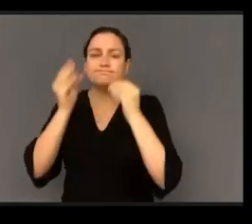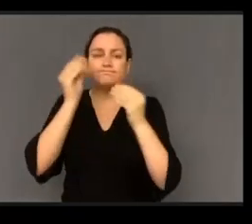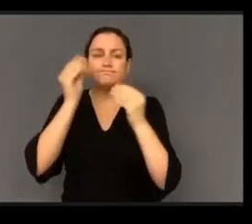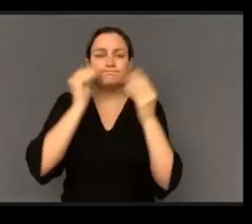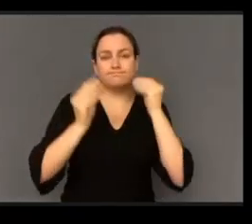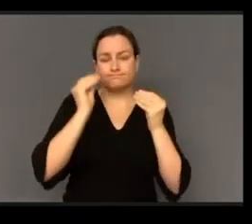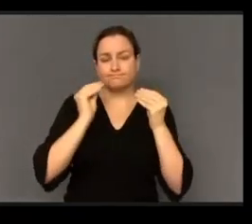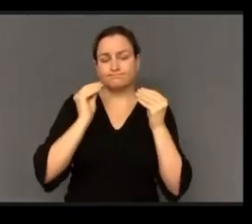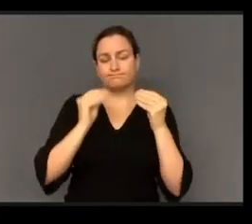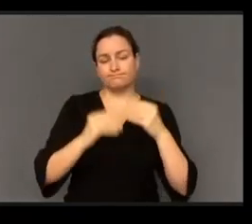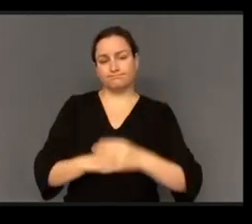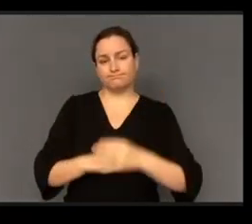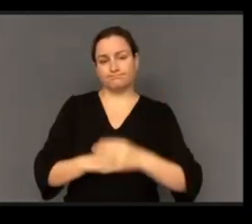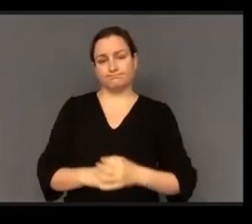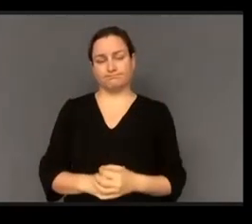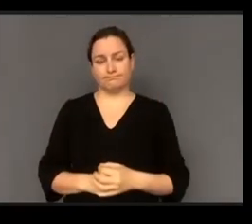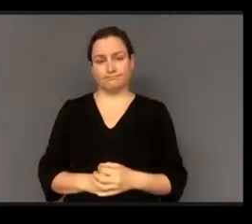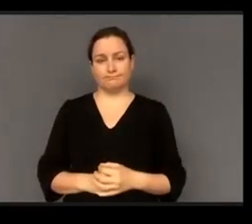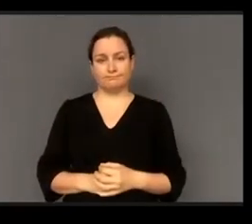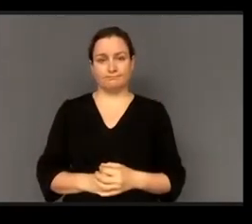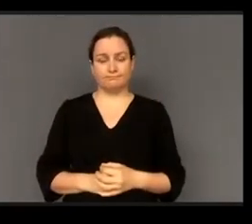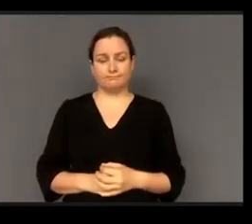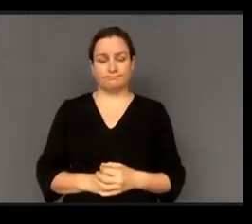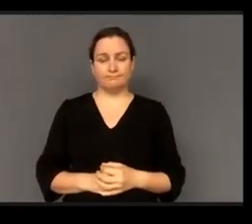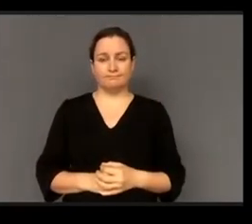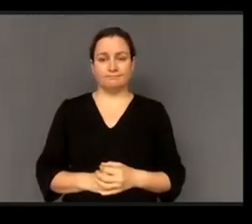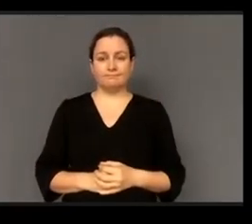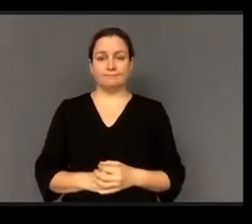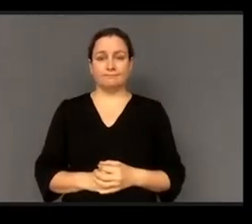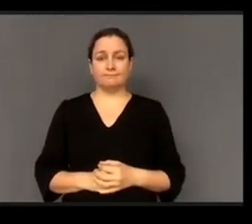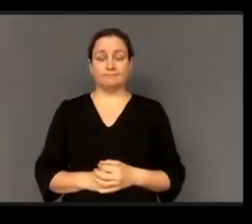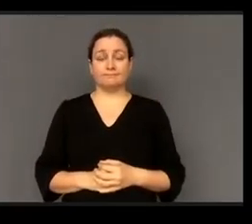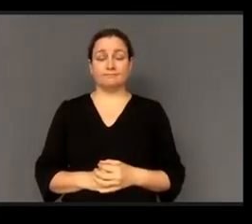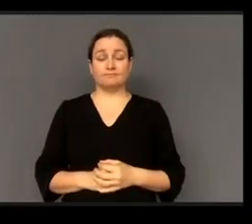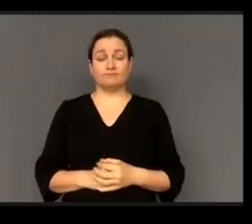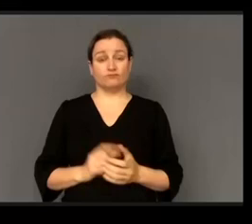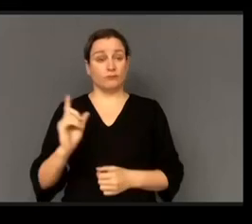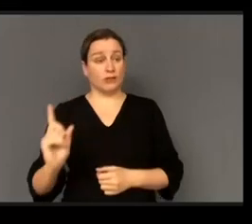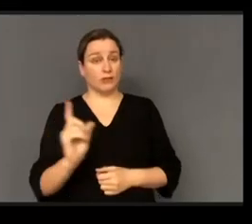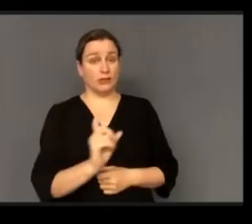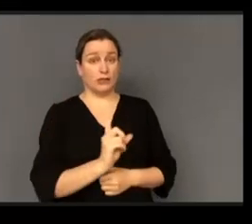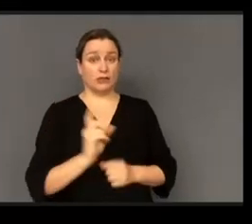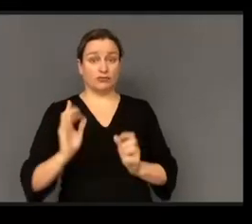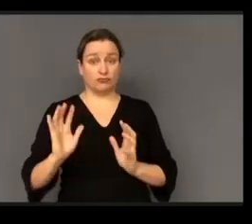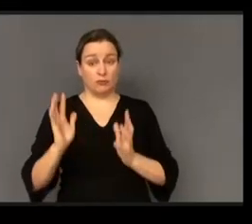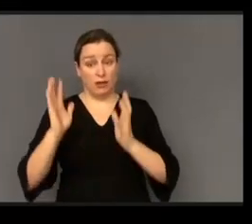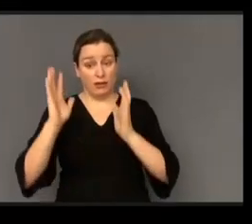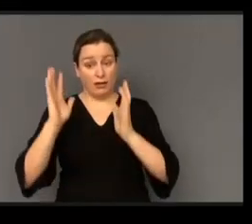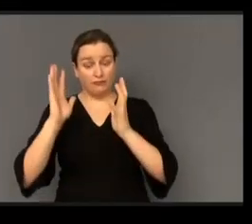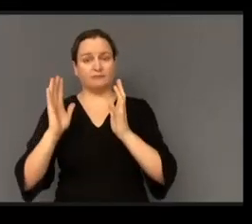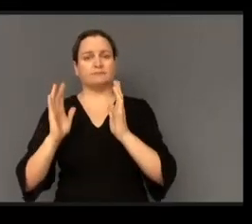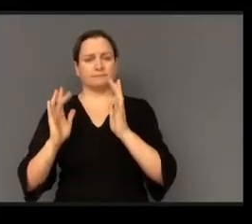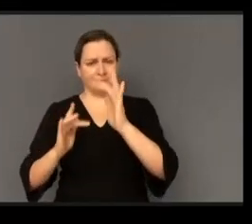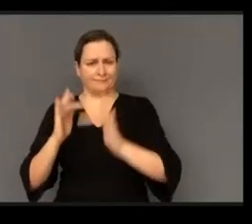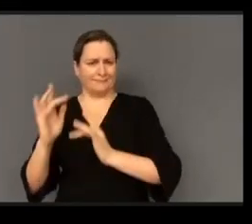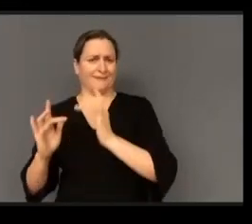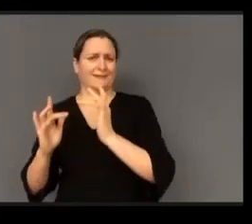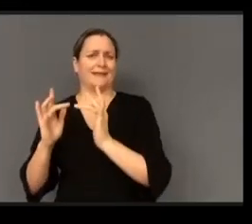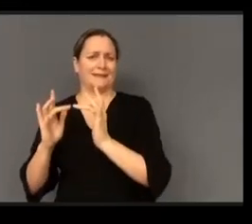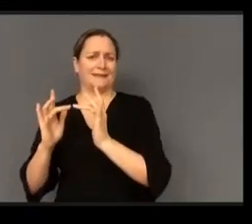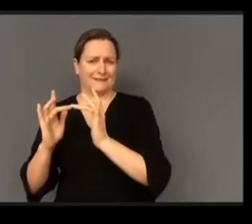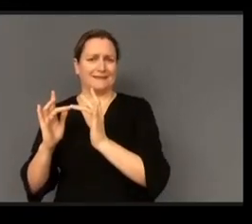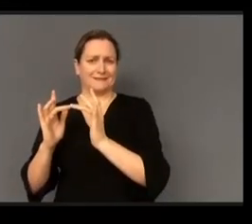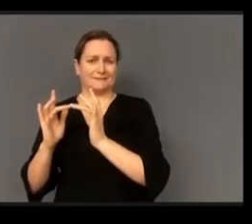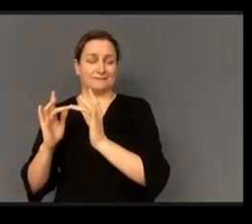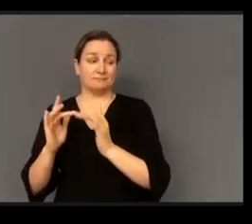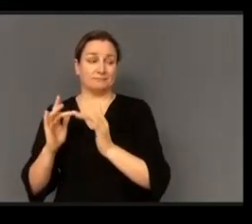互联网不仅成为了我们日常生活和社会经济活动当中的必需品，而